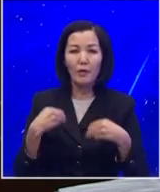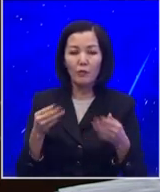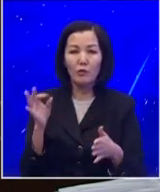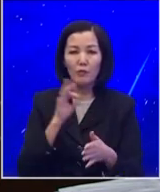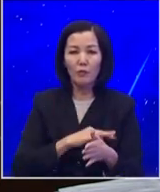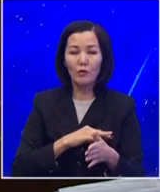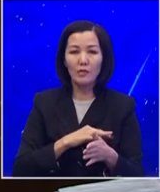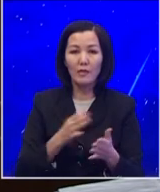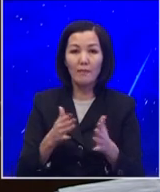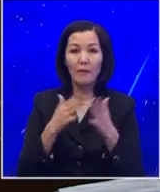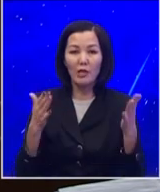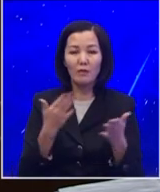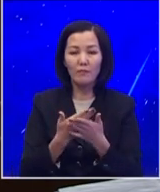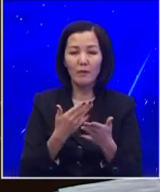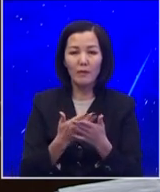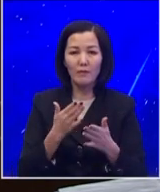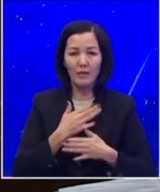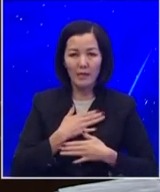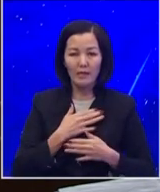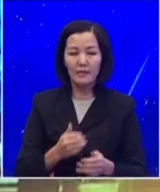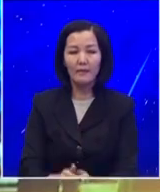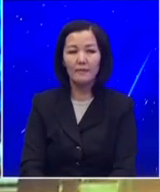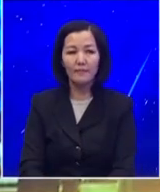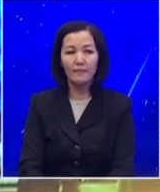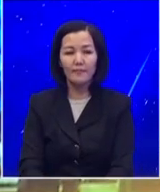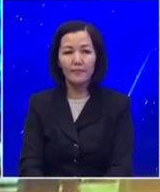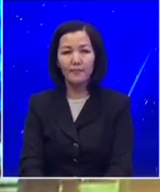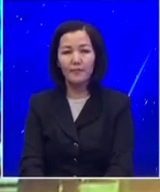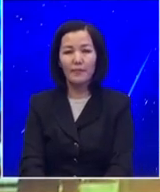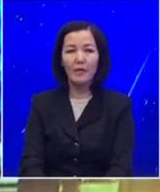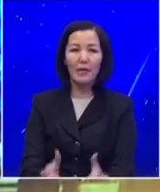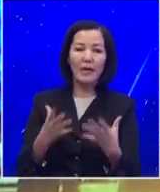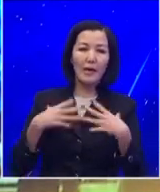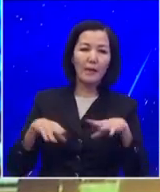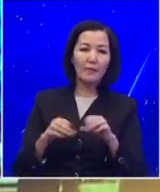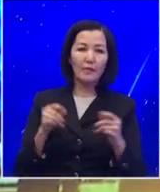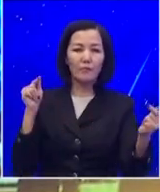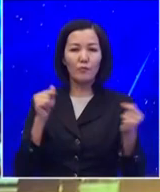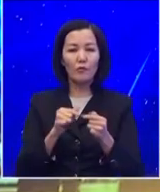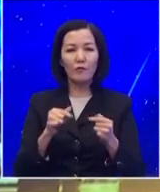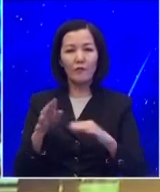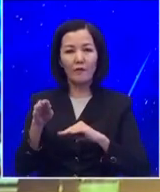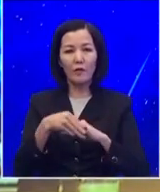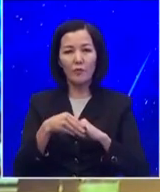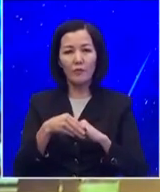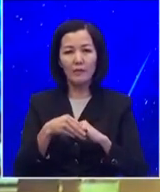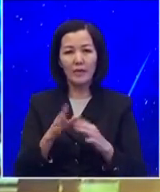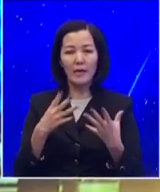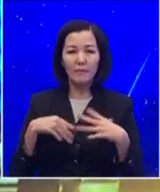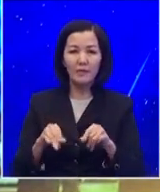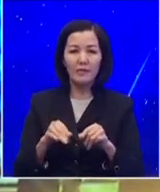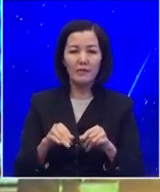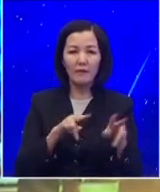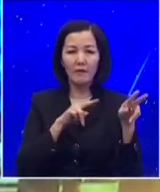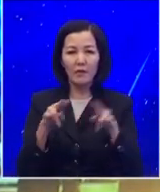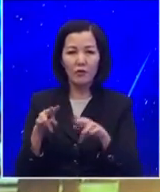но и являются большим примером для всех нас. Общественность против коррупции. О мерах